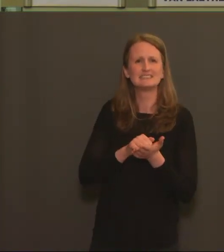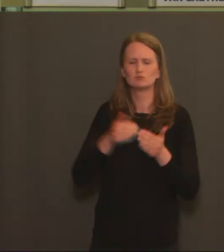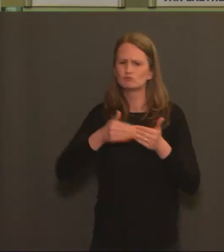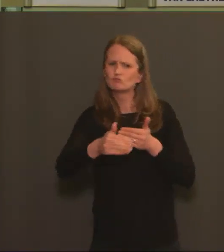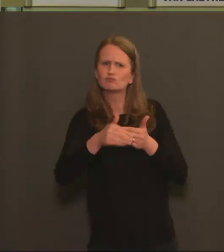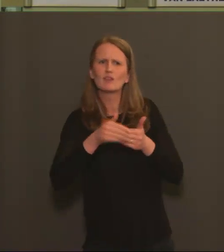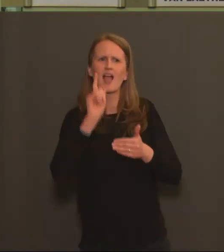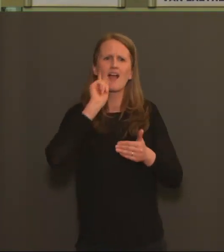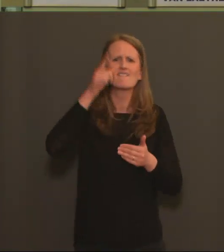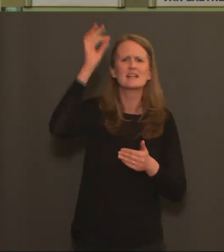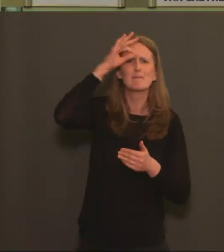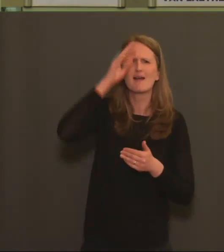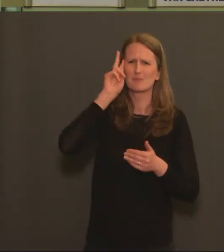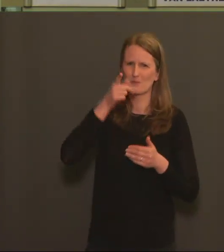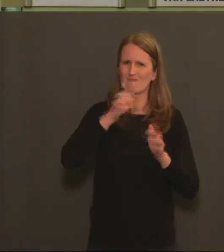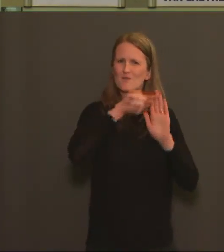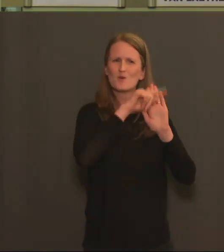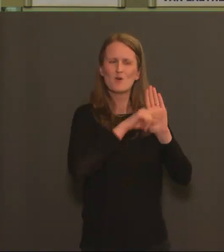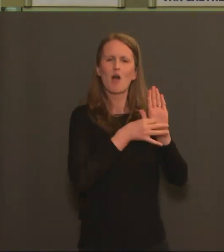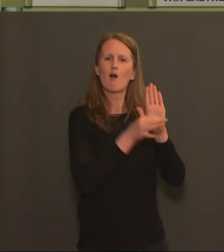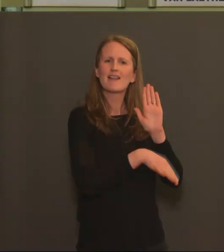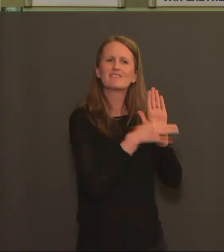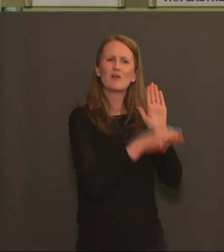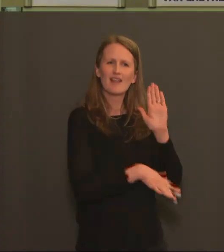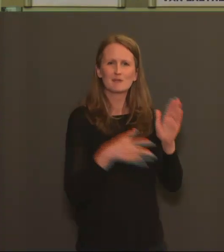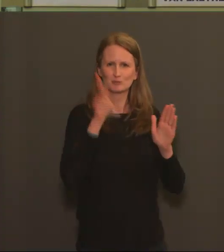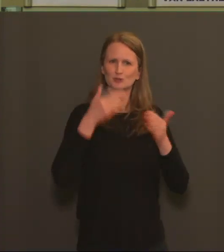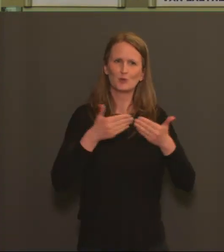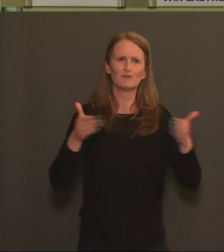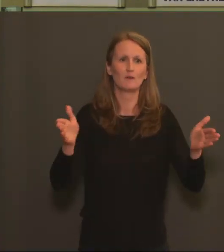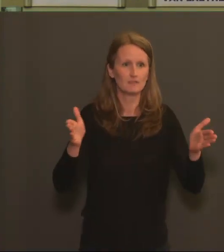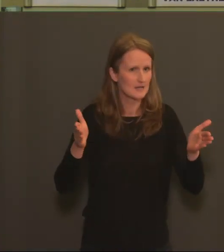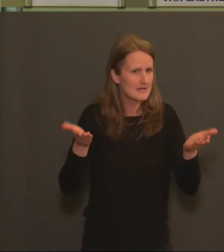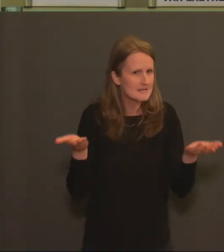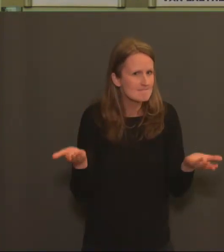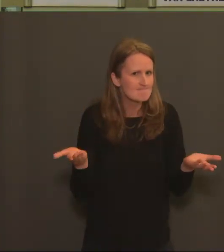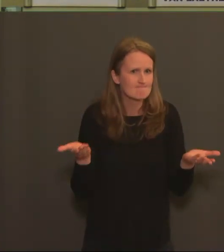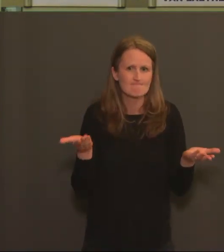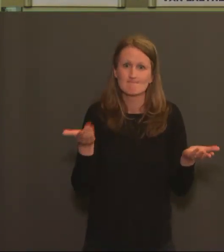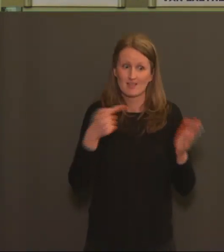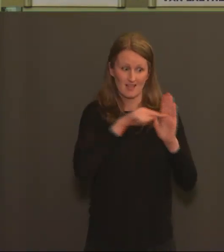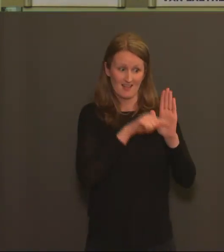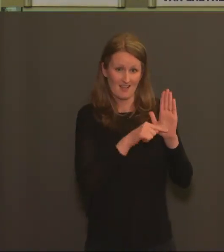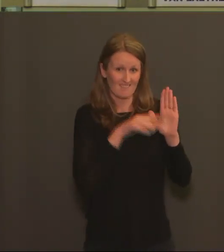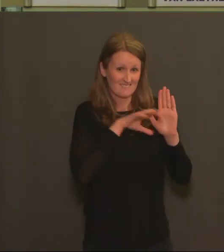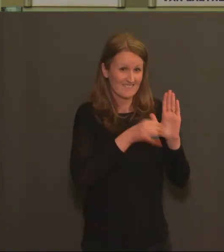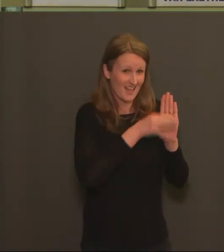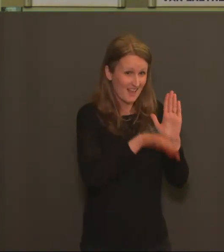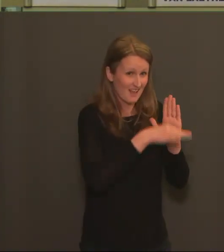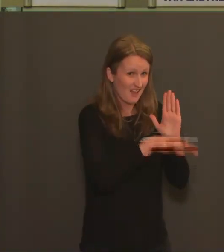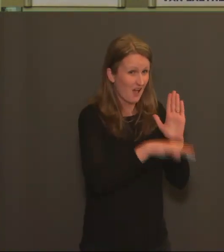se faire, on le sait, en toute sécurité que sous la couverture, dans le contexte d'une large vaccination.